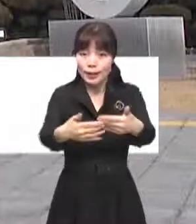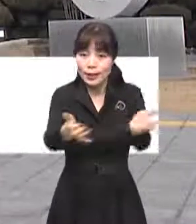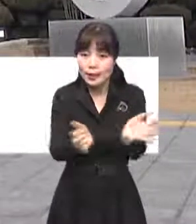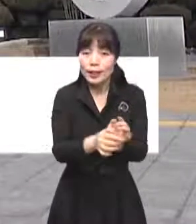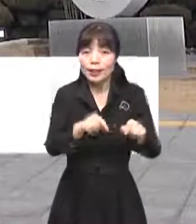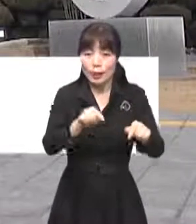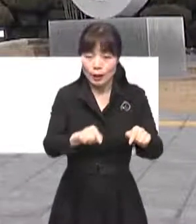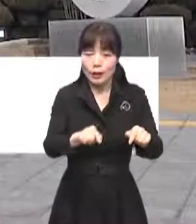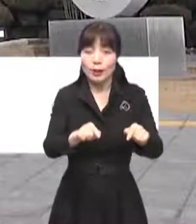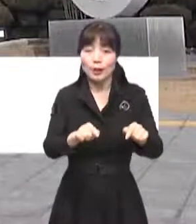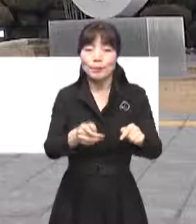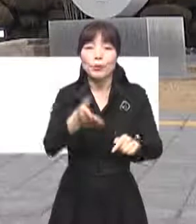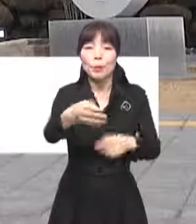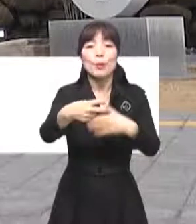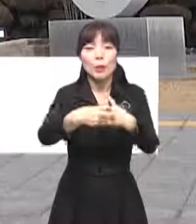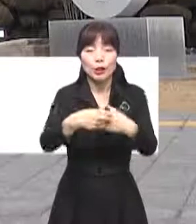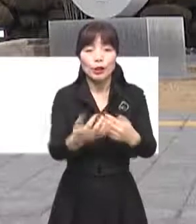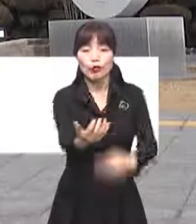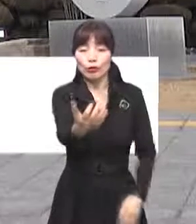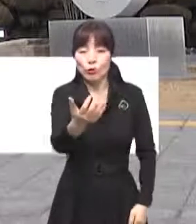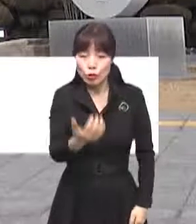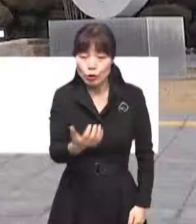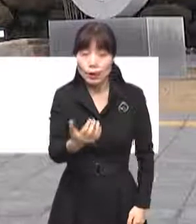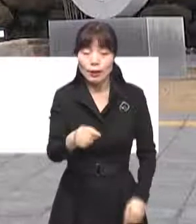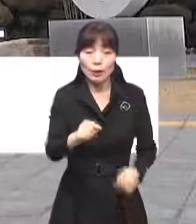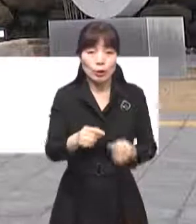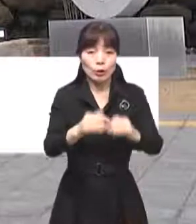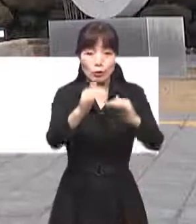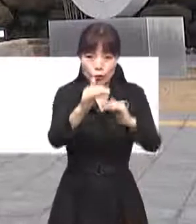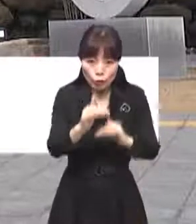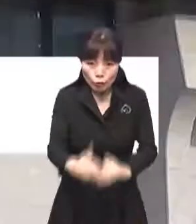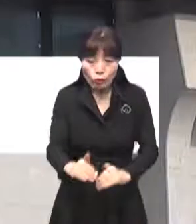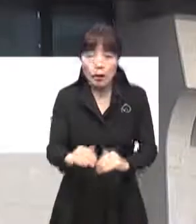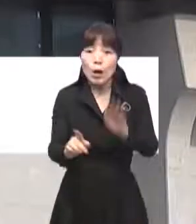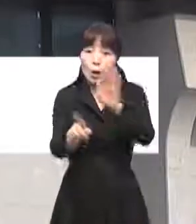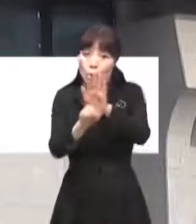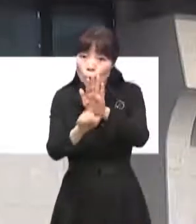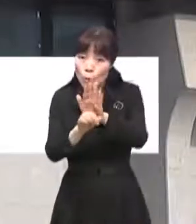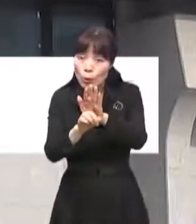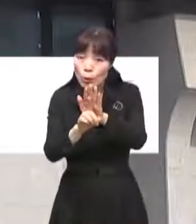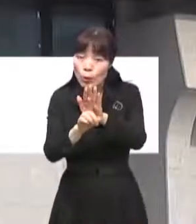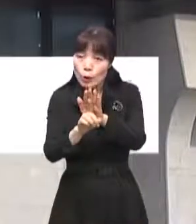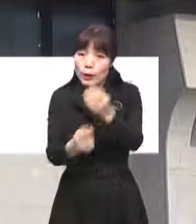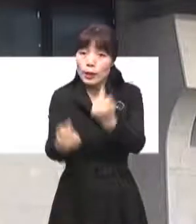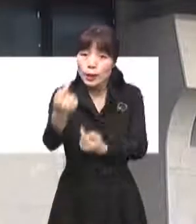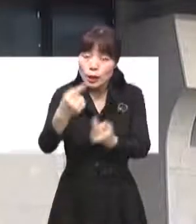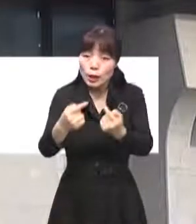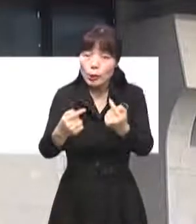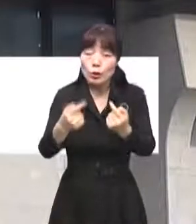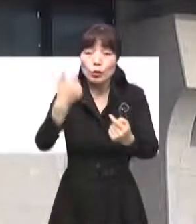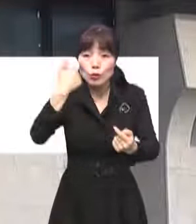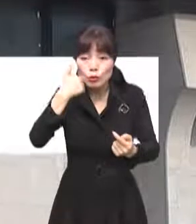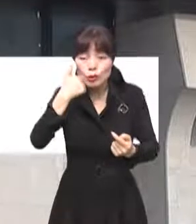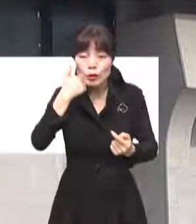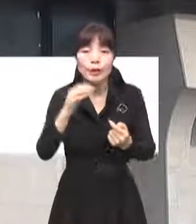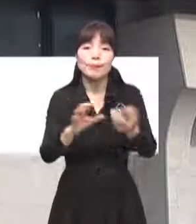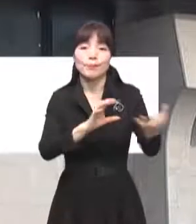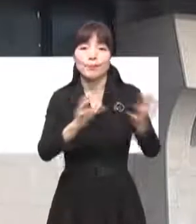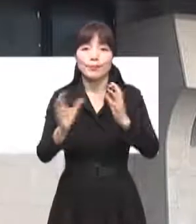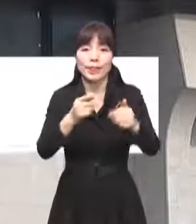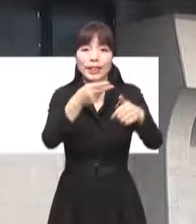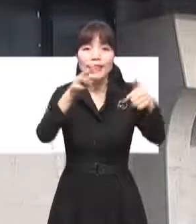회의에선 감염병 전문병원 유치 추진 경과와 공모참여 의료기관의 지원 방안 등을 논의했습니다.